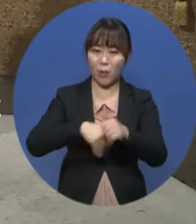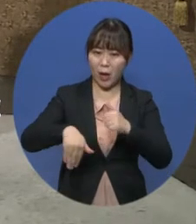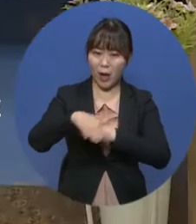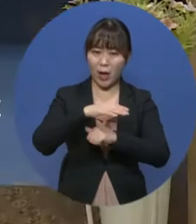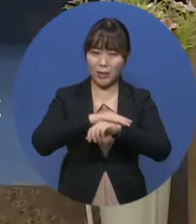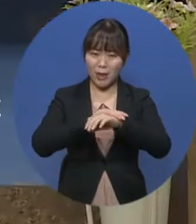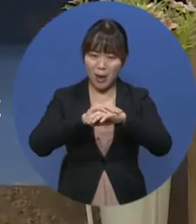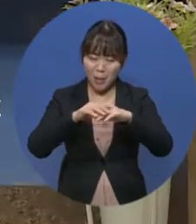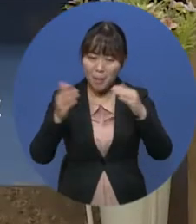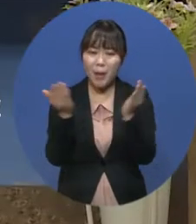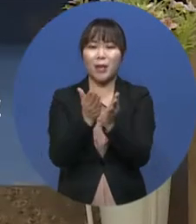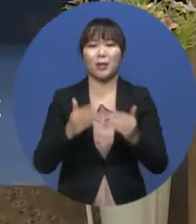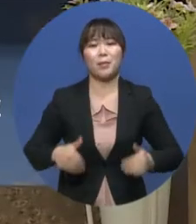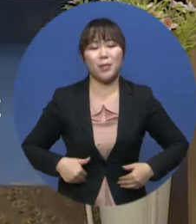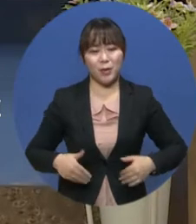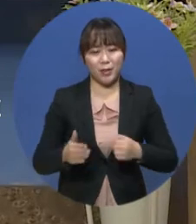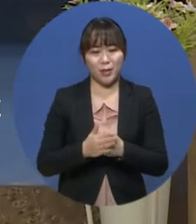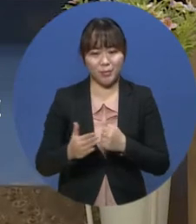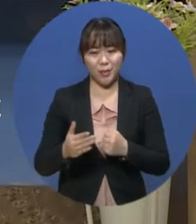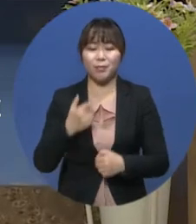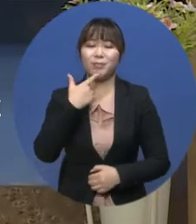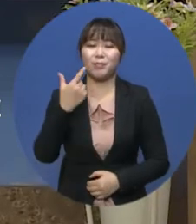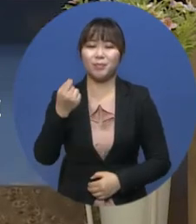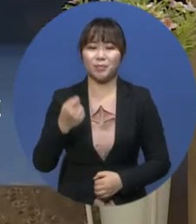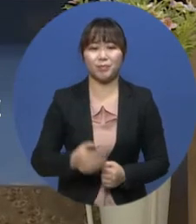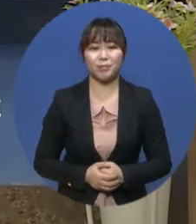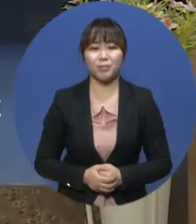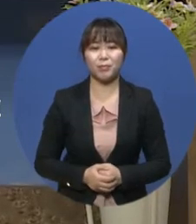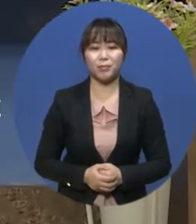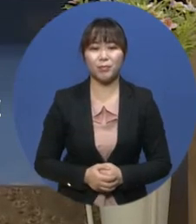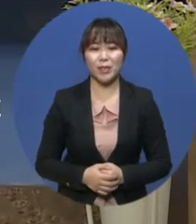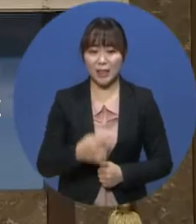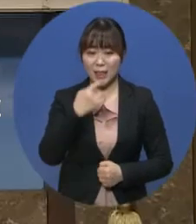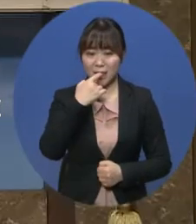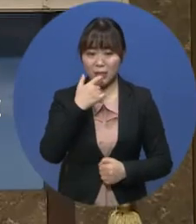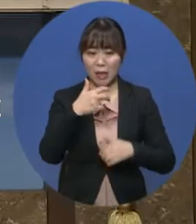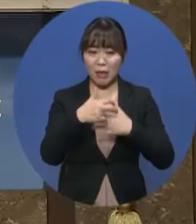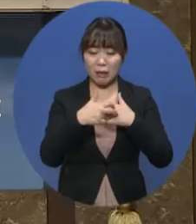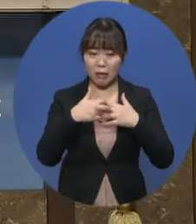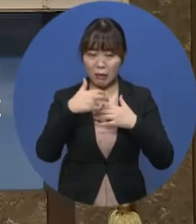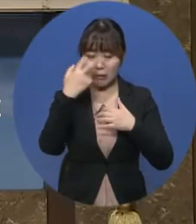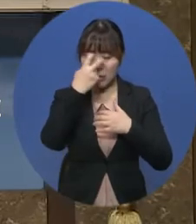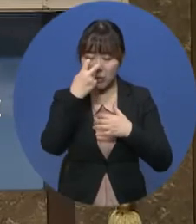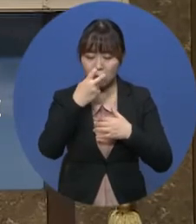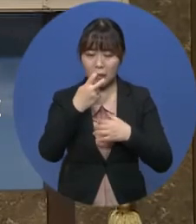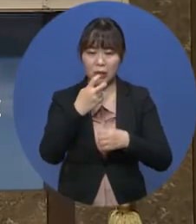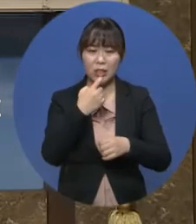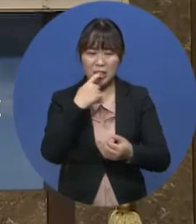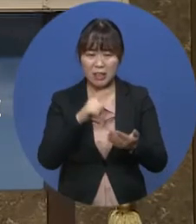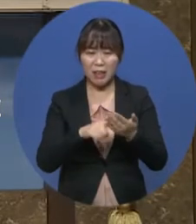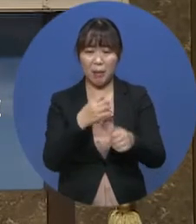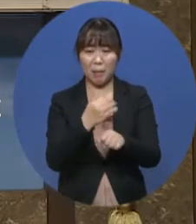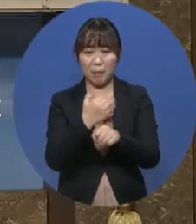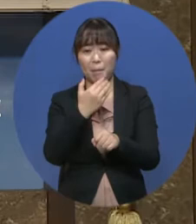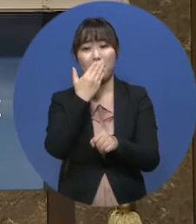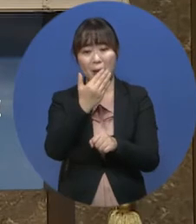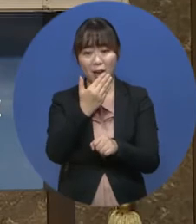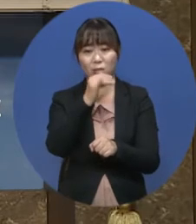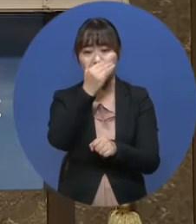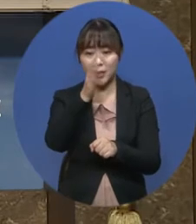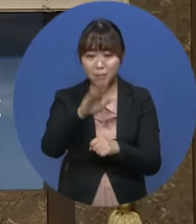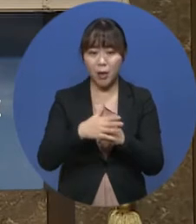맞아야 되니까 그럼요 예 집과 치료를 그냥 단순하게 할 수 있는 경우도 있지만 내